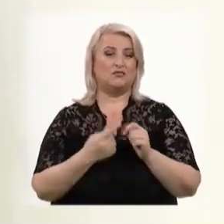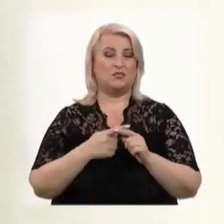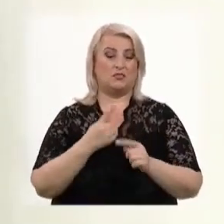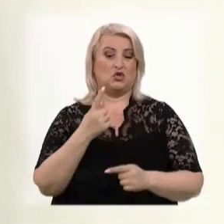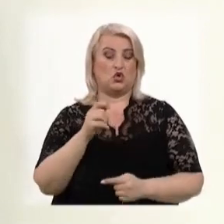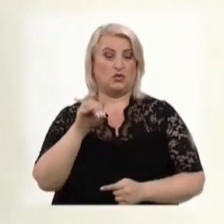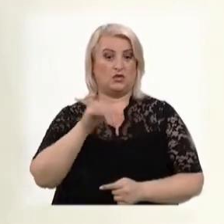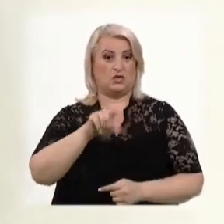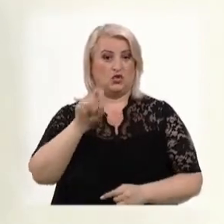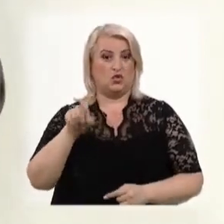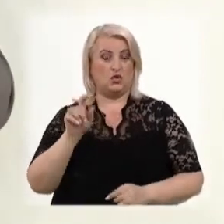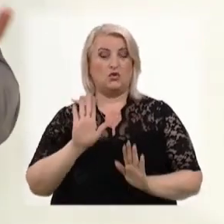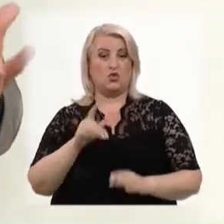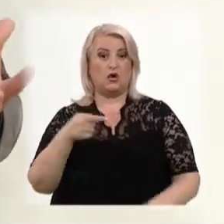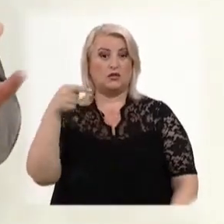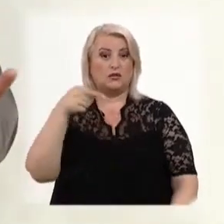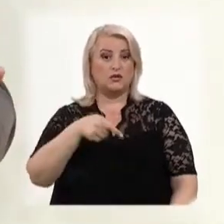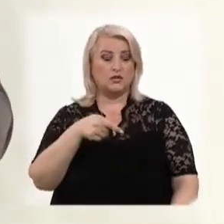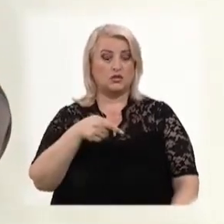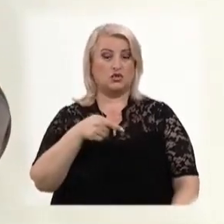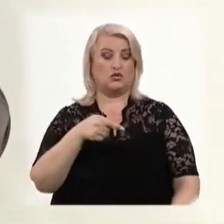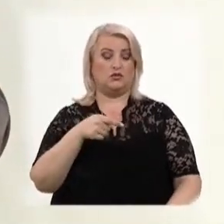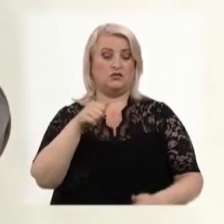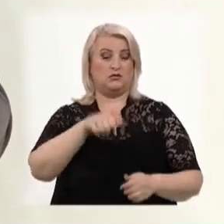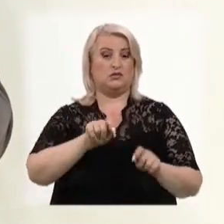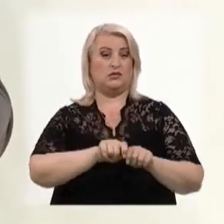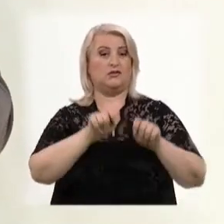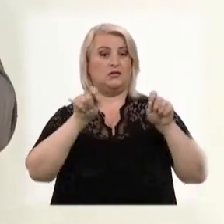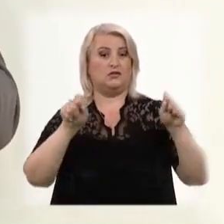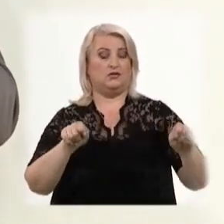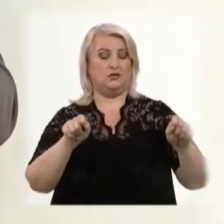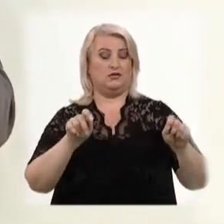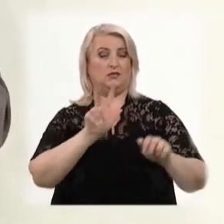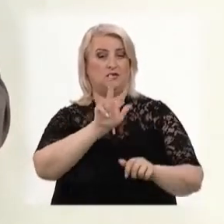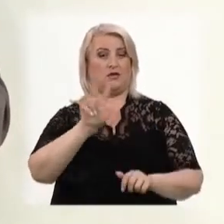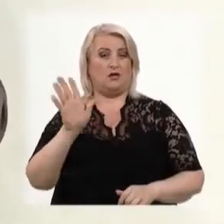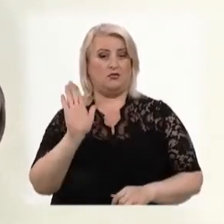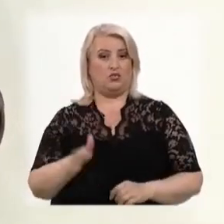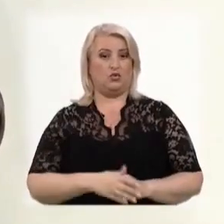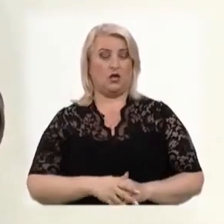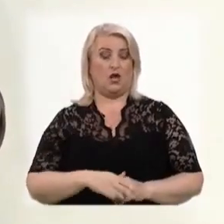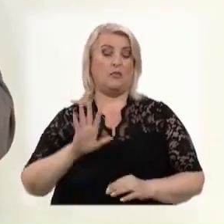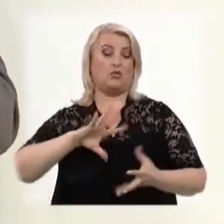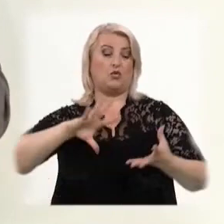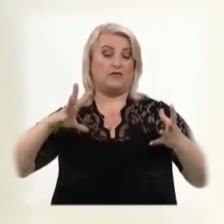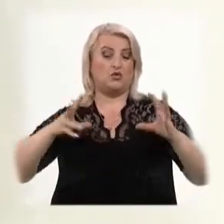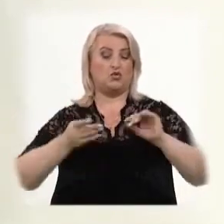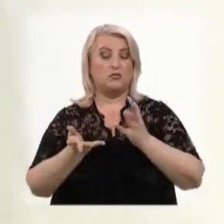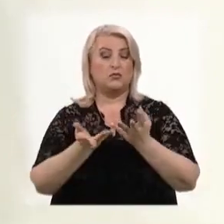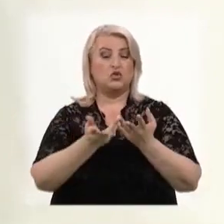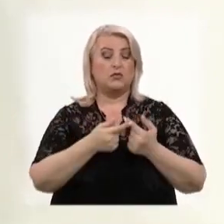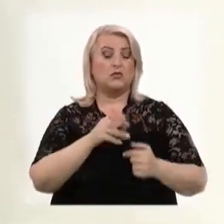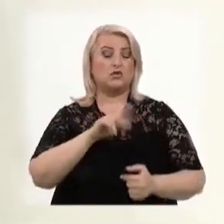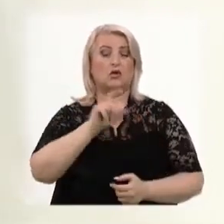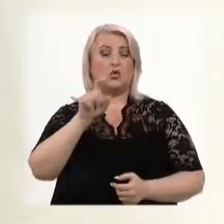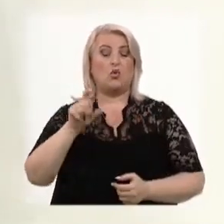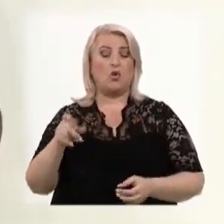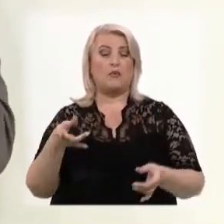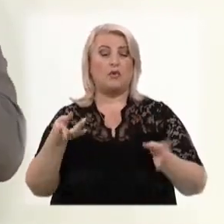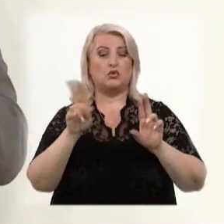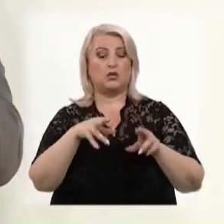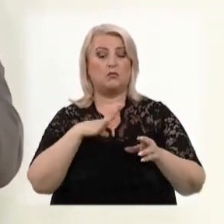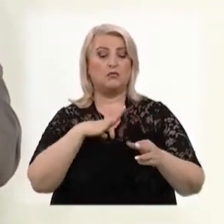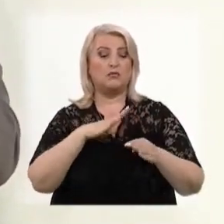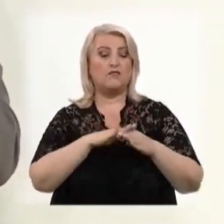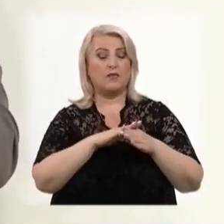100 de milioane doar 1.000 de întrebări o să avem pe site și urmă numărăm Câți oameni de pe site au lasat contactele și